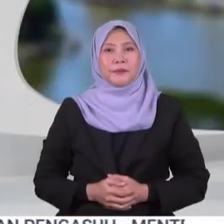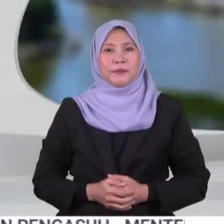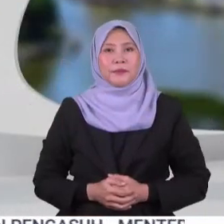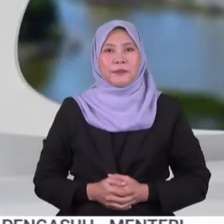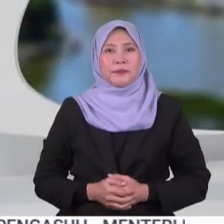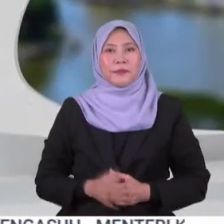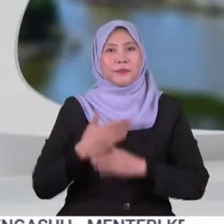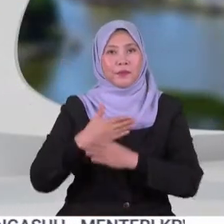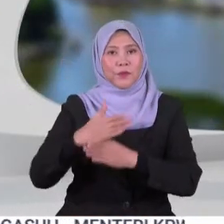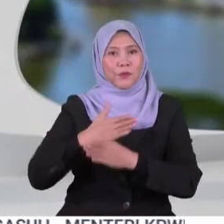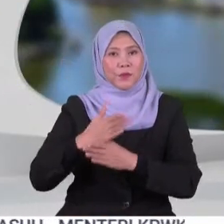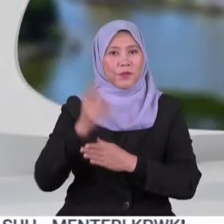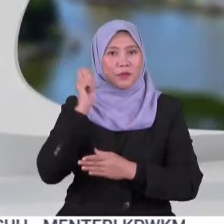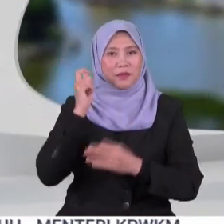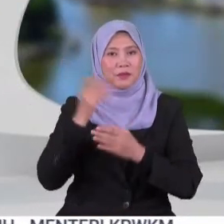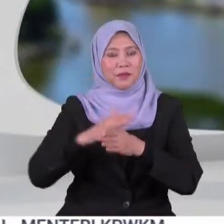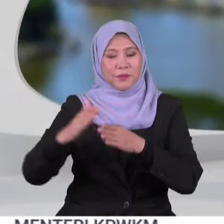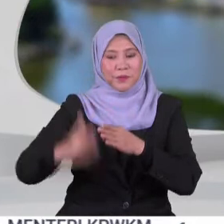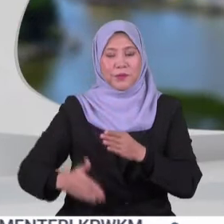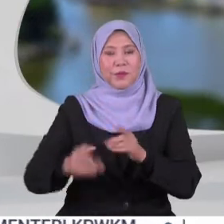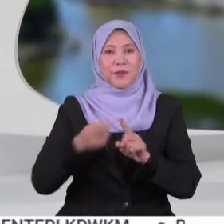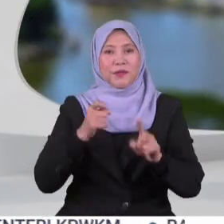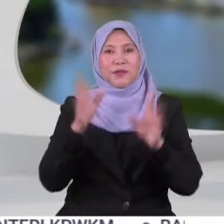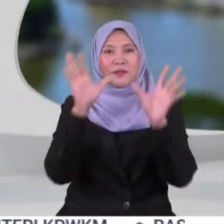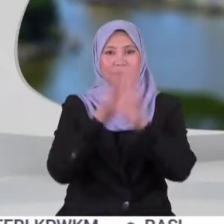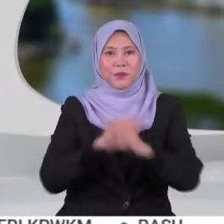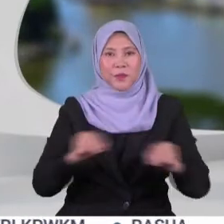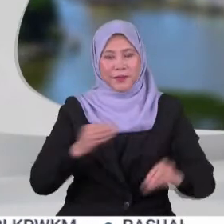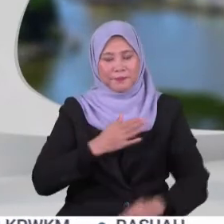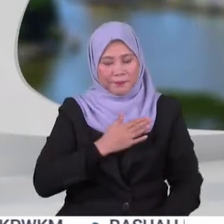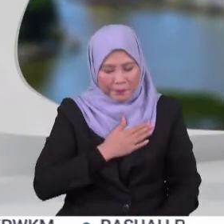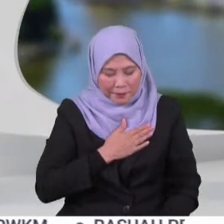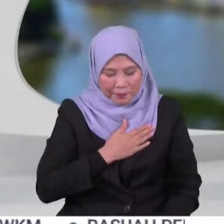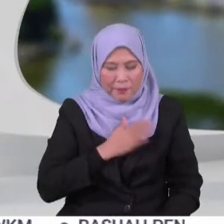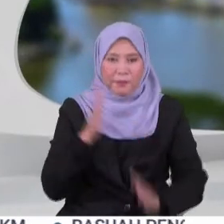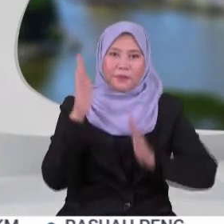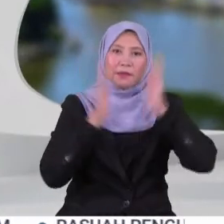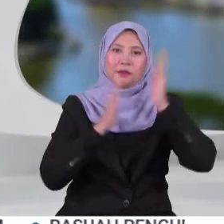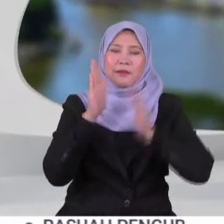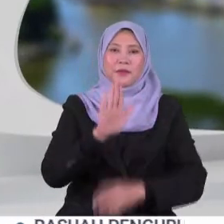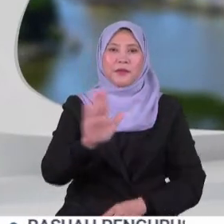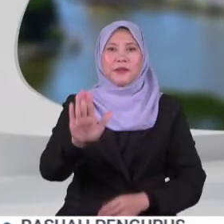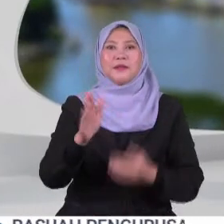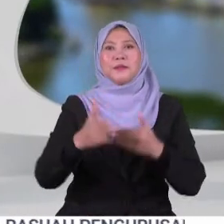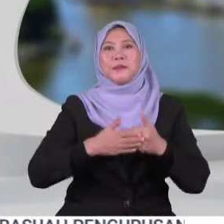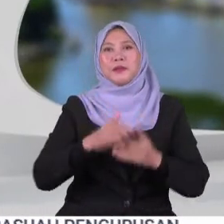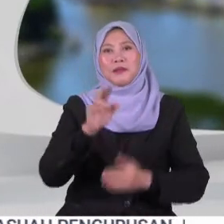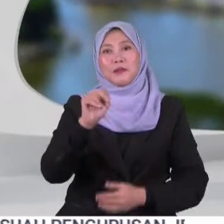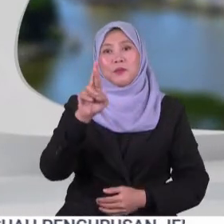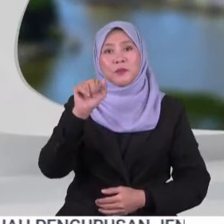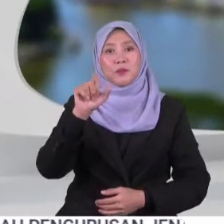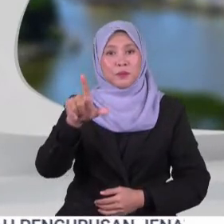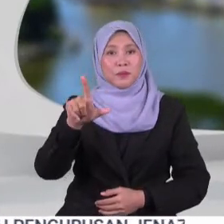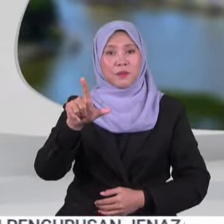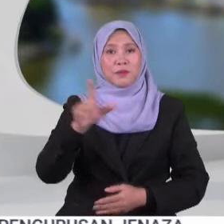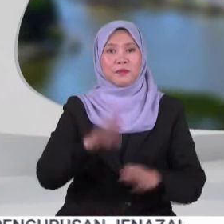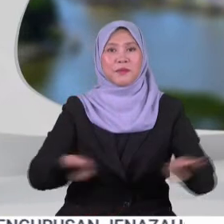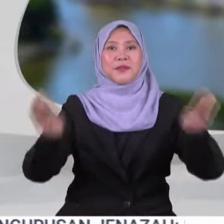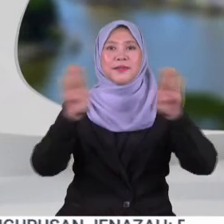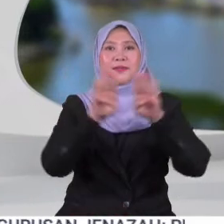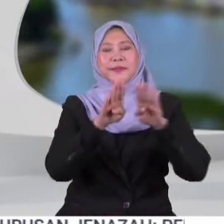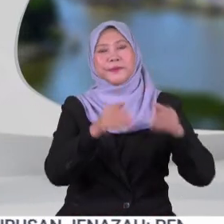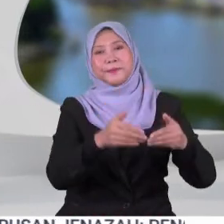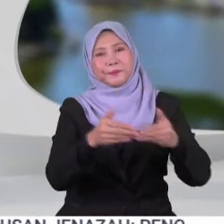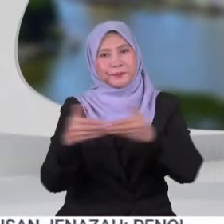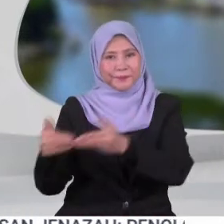Baik saudara, perkongsian itu tadi mengakhiri berita dari Sarawak. Salam Malaysia Madani. Kita kembali bersama Nurul di Angkasa Puri untuk berita